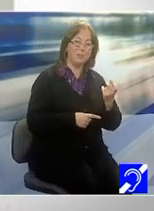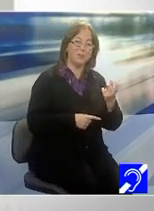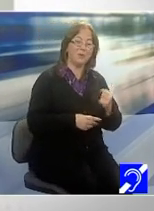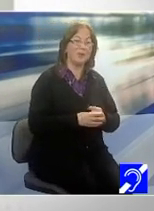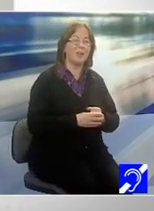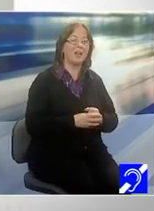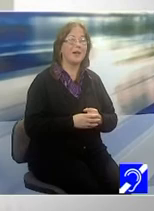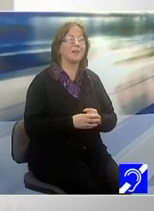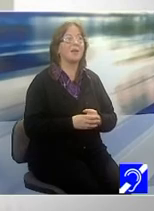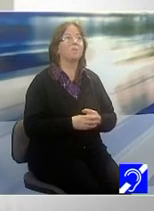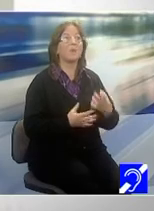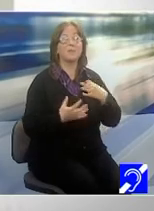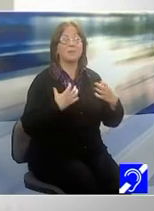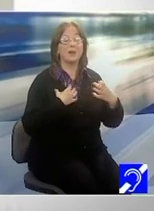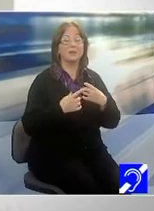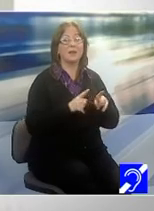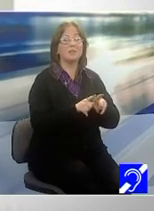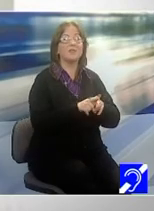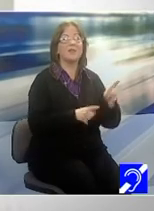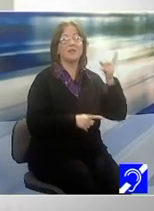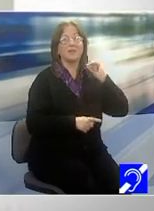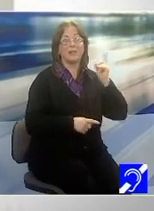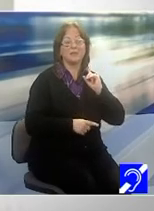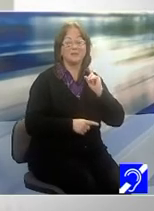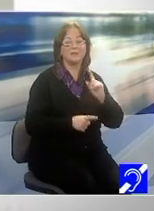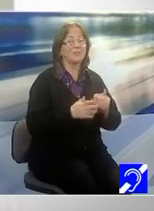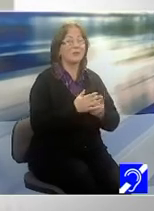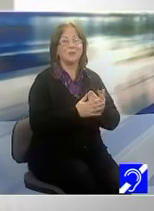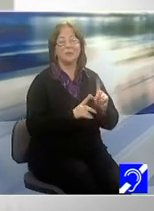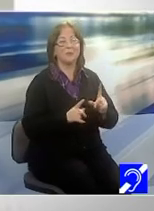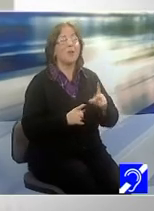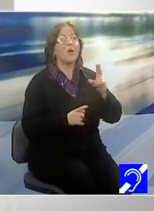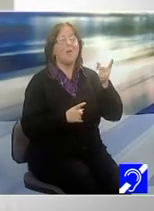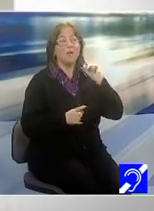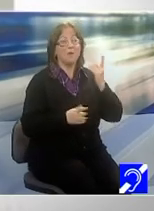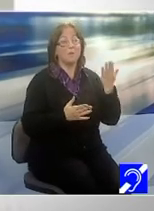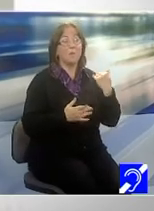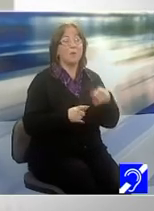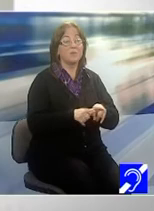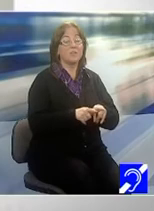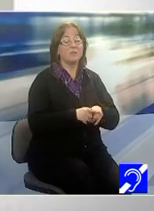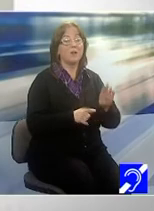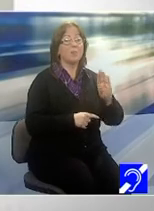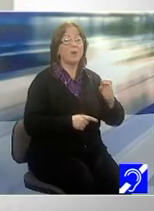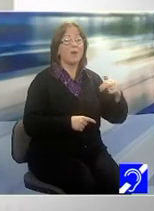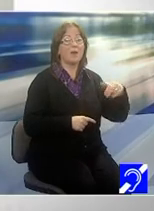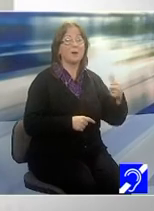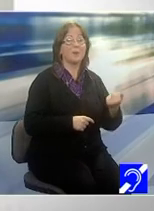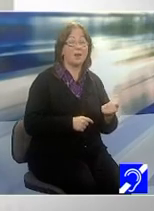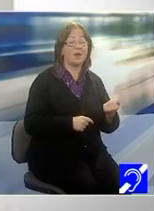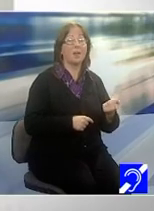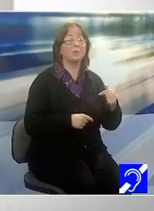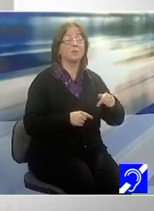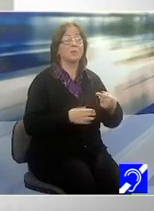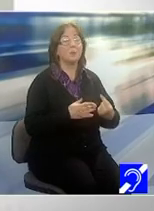S-a montat Boema, este un spectacol care se joacă, e un spectacol care prinde la public și, într-adevăr, să faci o